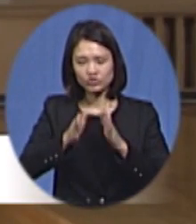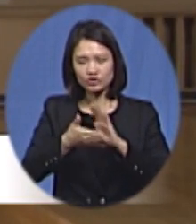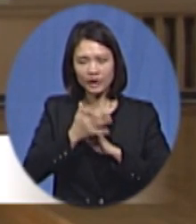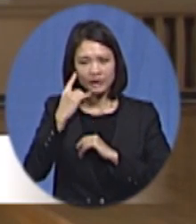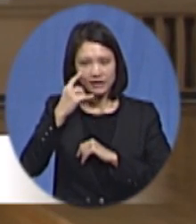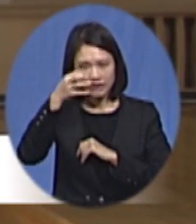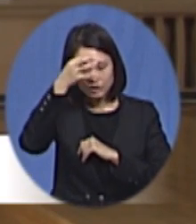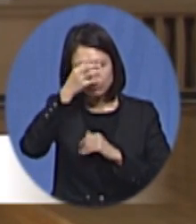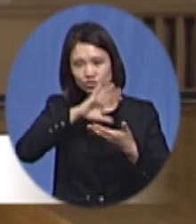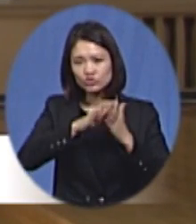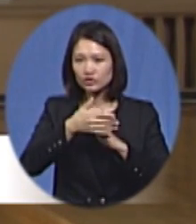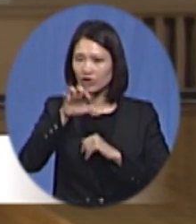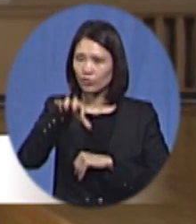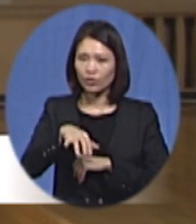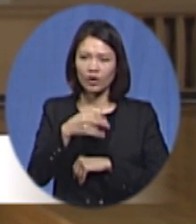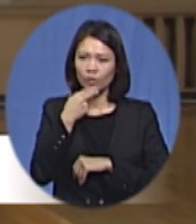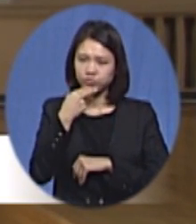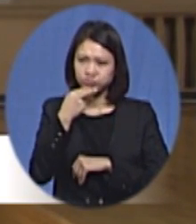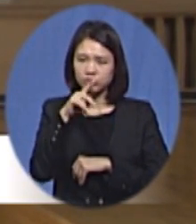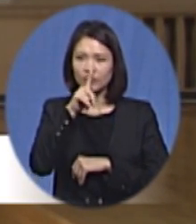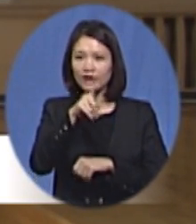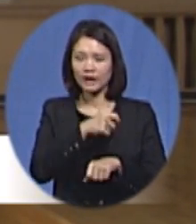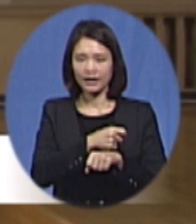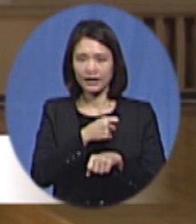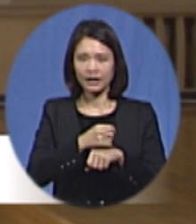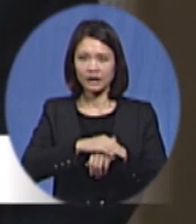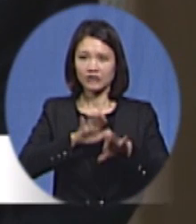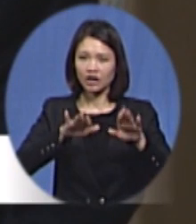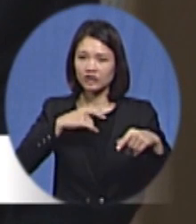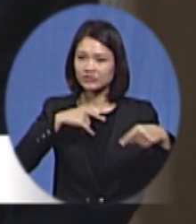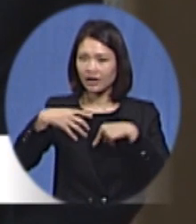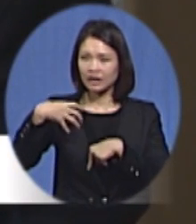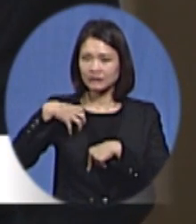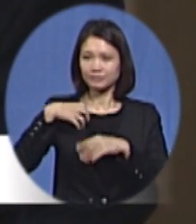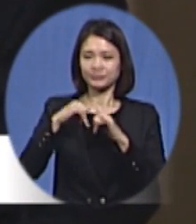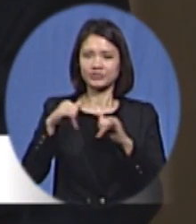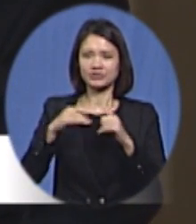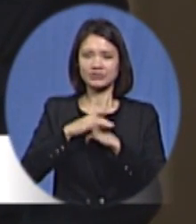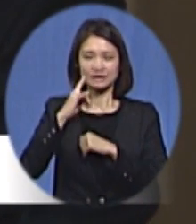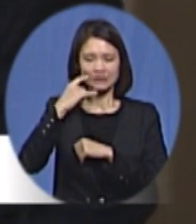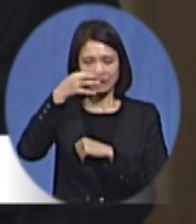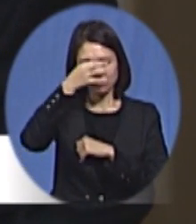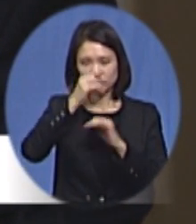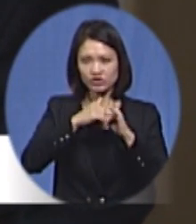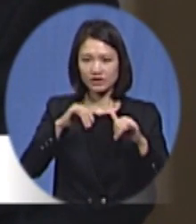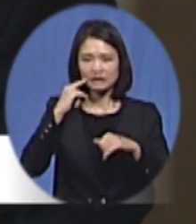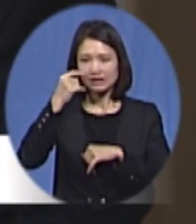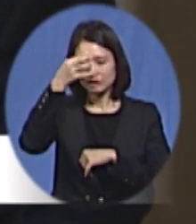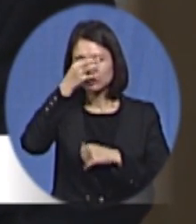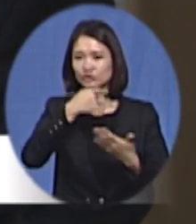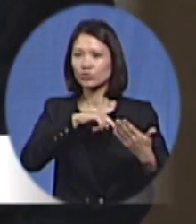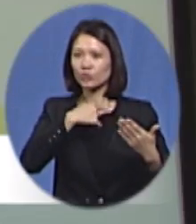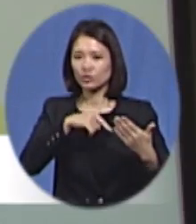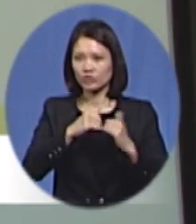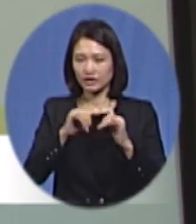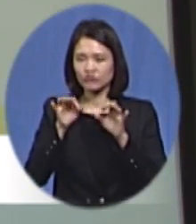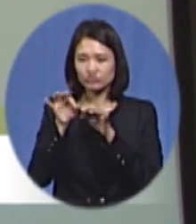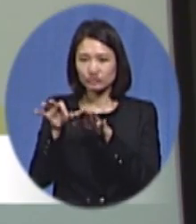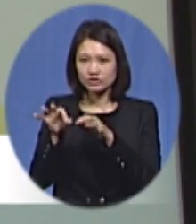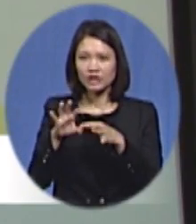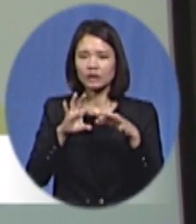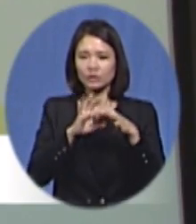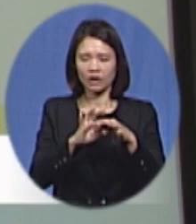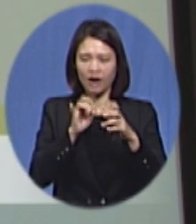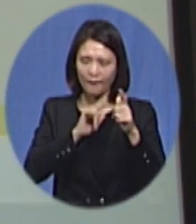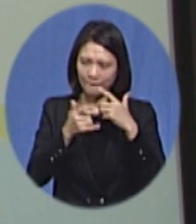문화 공간이 없다고 지적하며 현재 정책 담당자들은 예술가나 예술교육가에게 투자해 더 많은